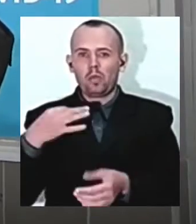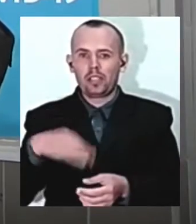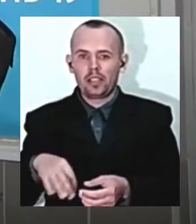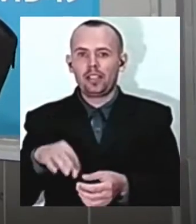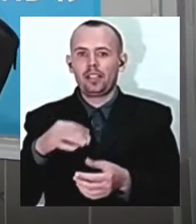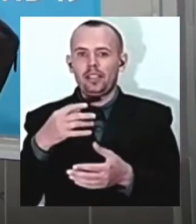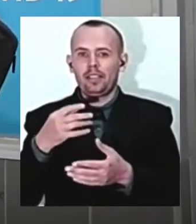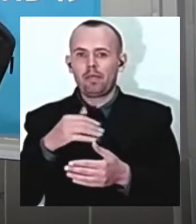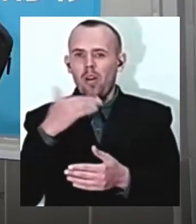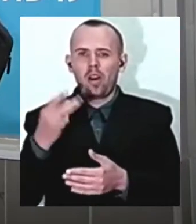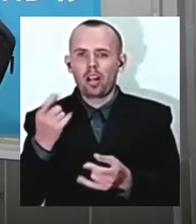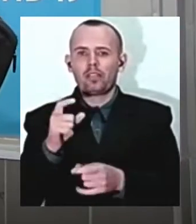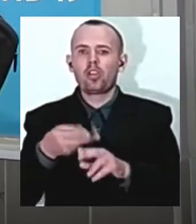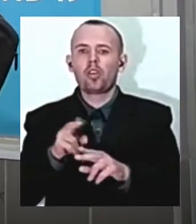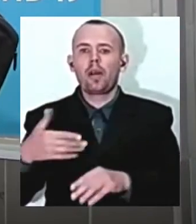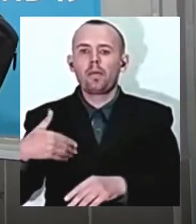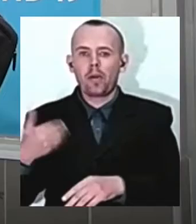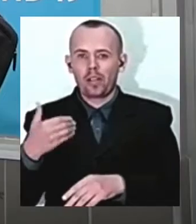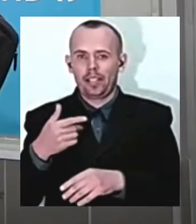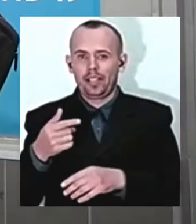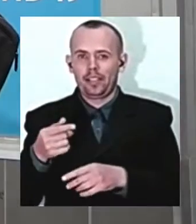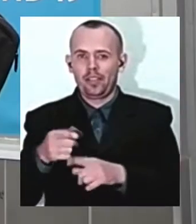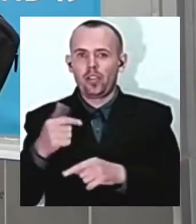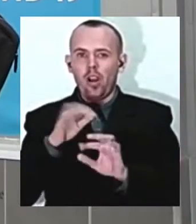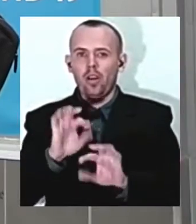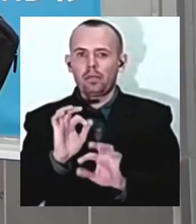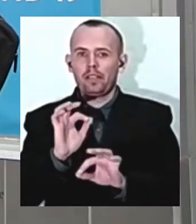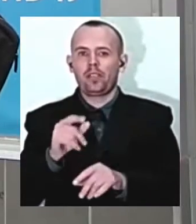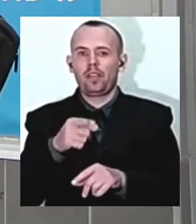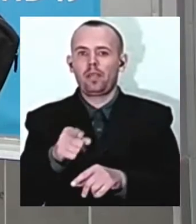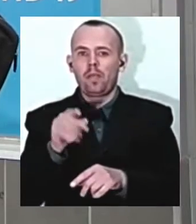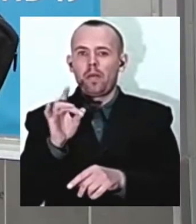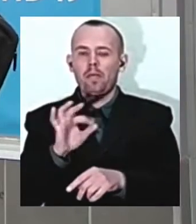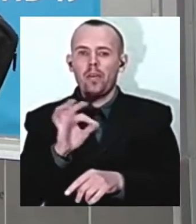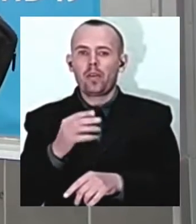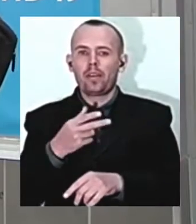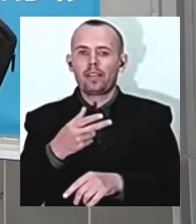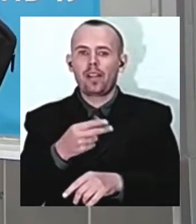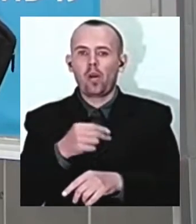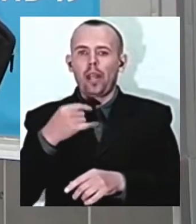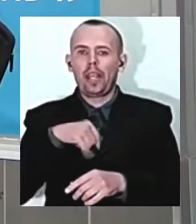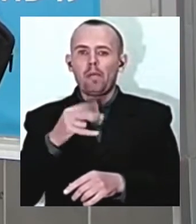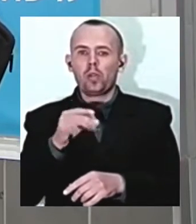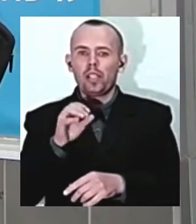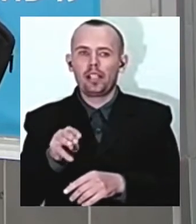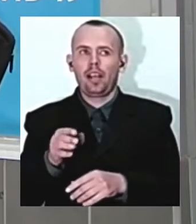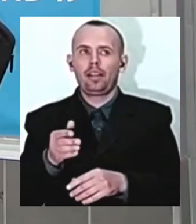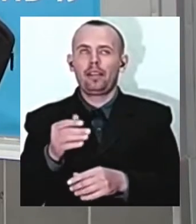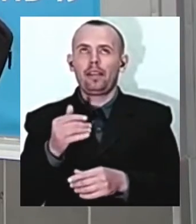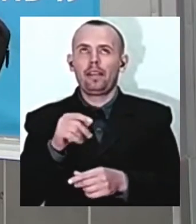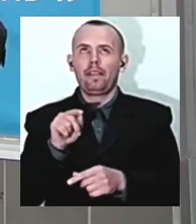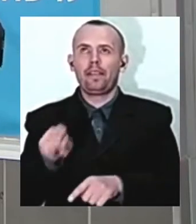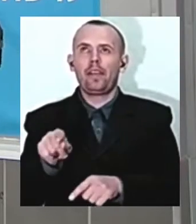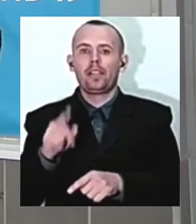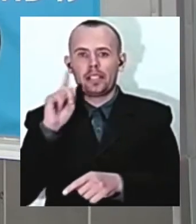корисно і потрібно. Я розповідала йому про колективний імунітет. Він знає все про це,